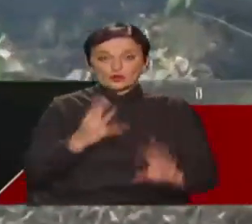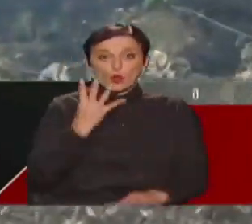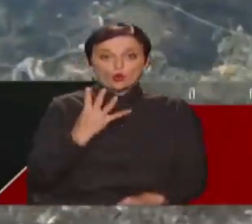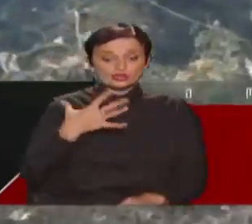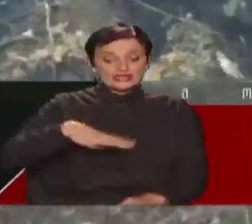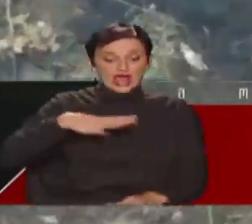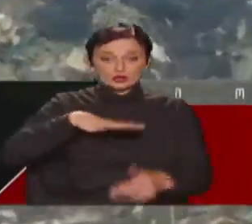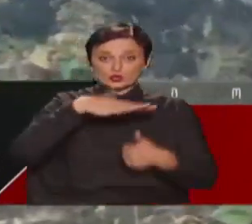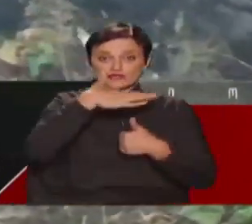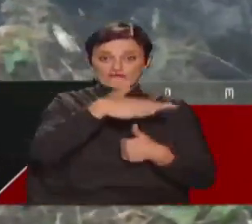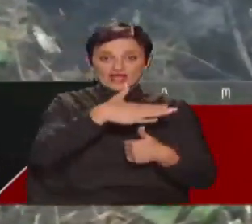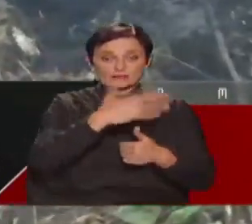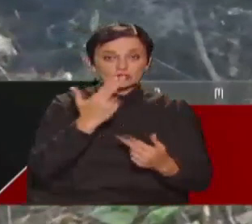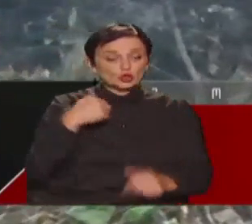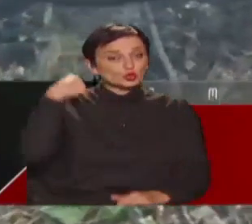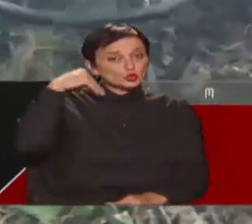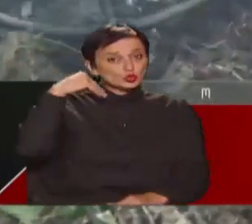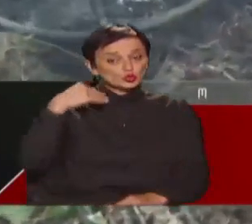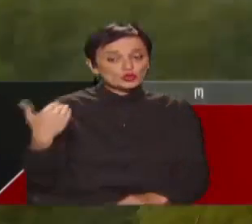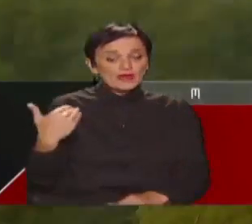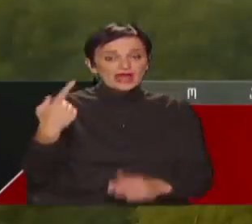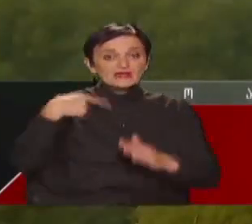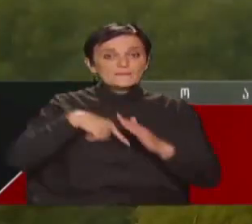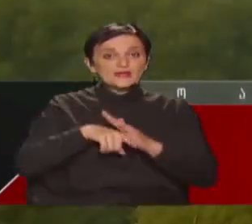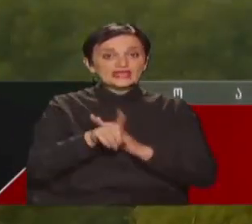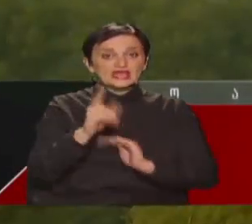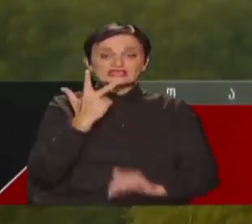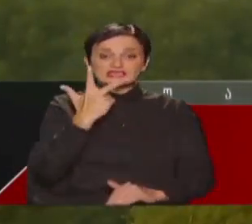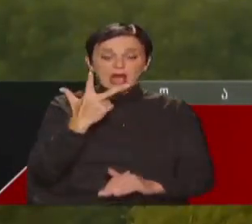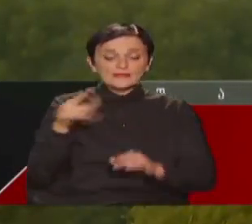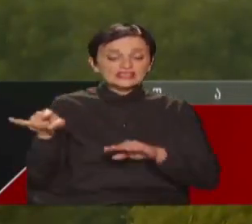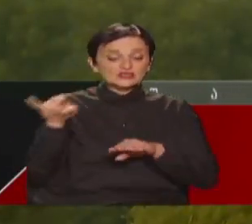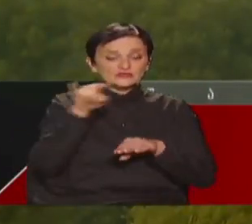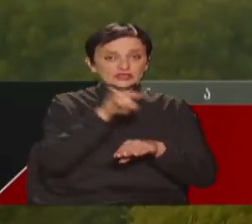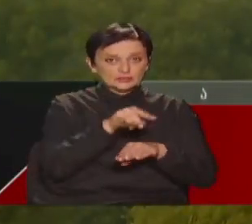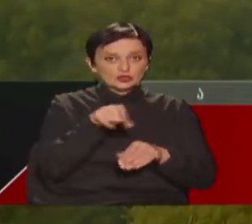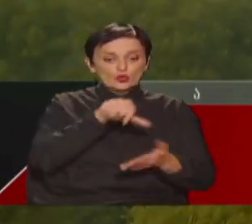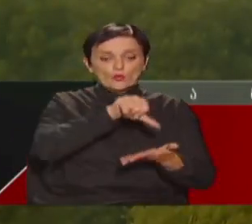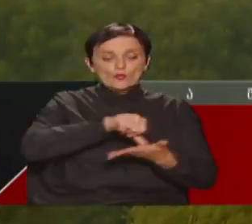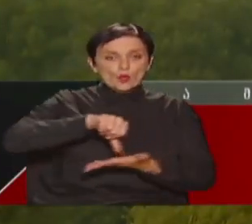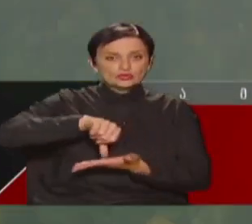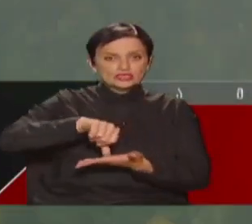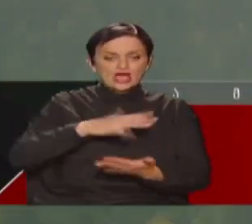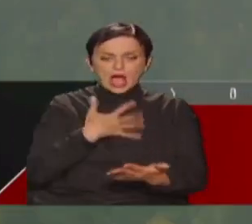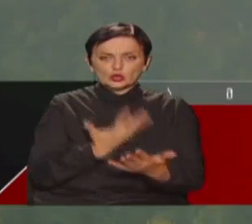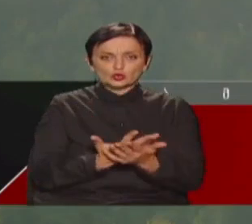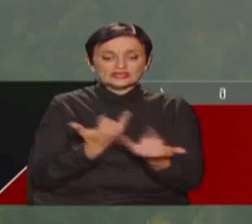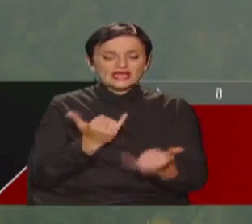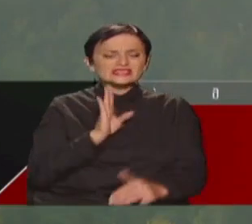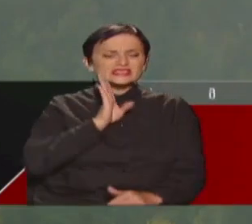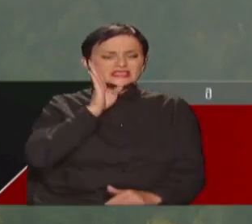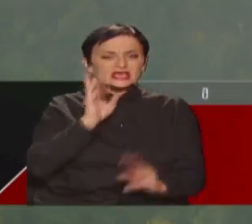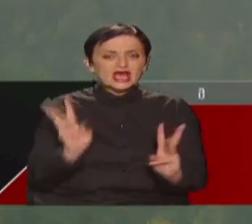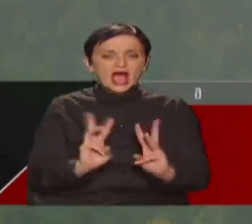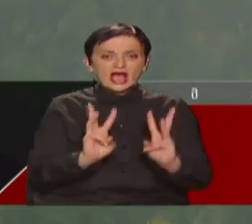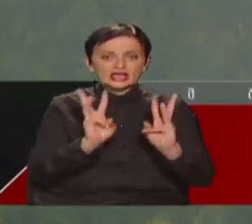ქართული ვერტმფრენი და თურქული მხარის მიერ გამოგზავნილი 3 თვითმფრინავი იღებს მონაწილეობას აქტიურად დღეს დილი და